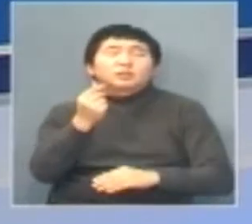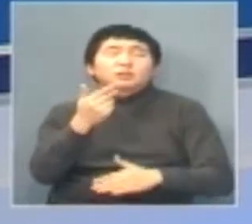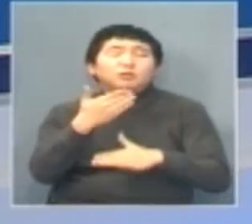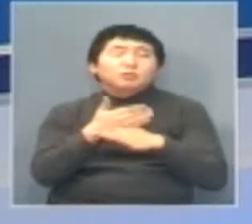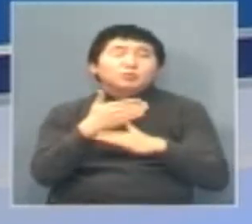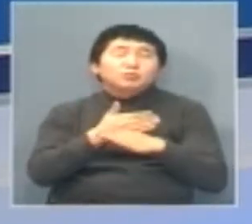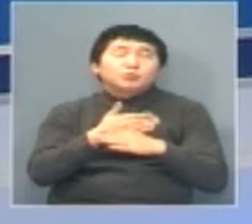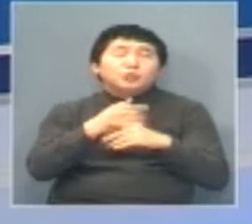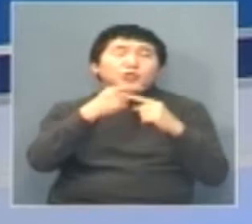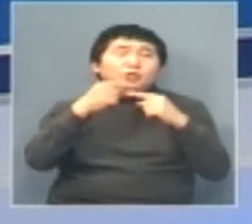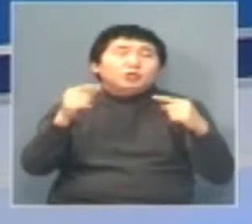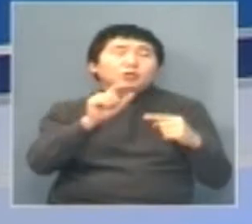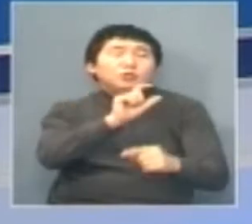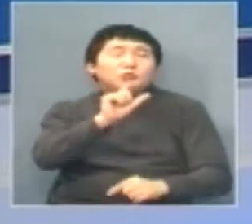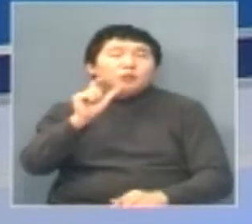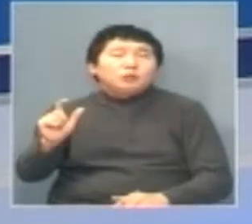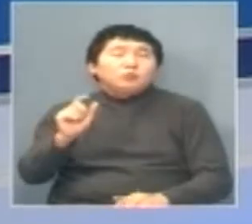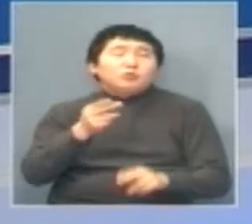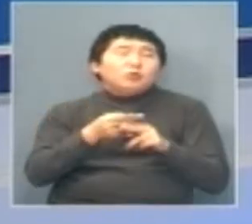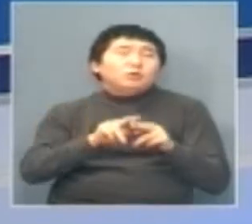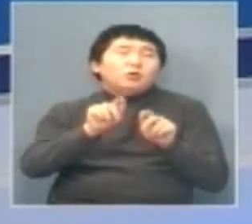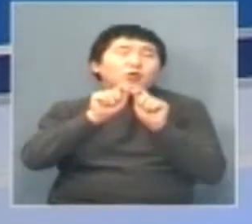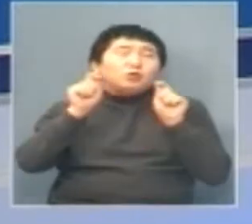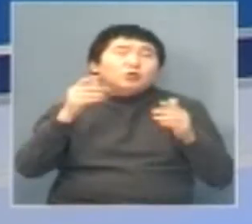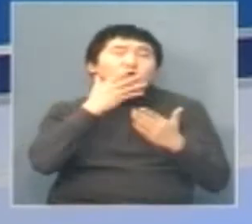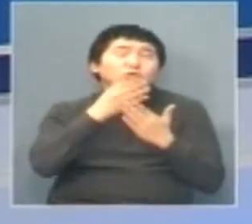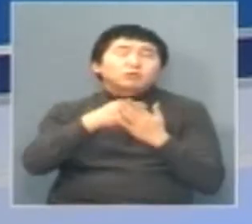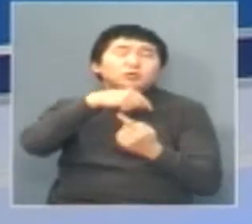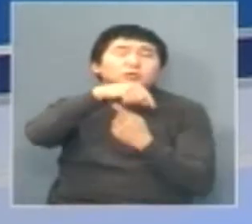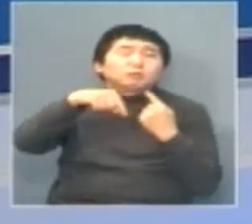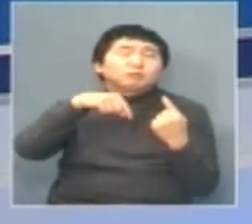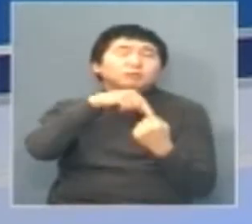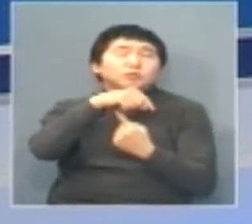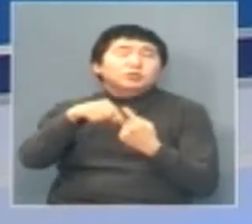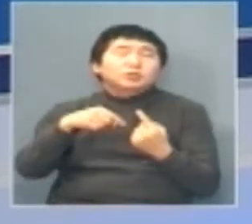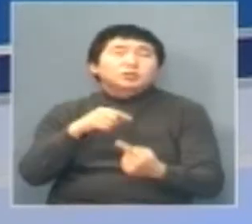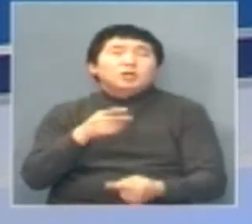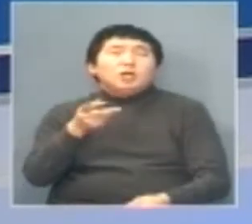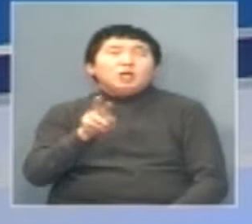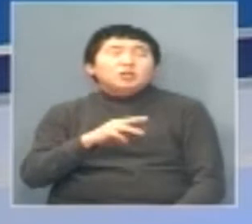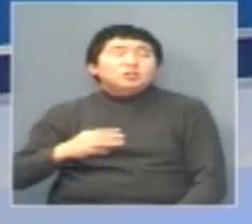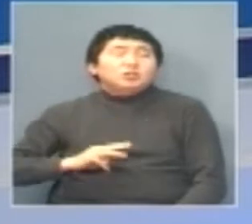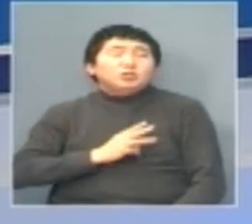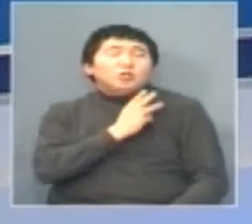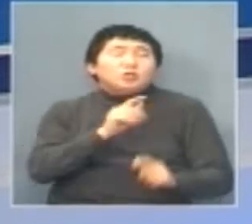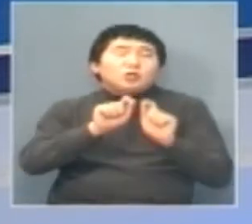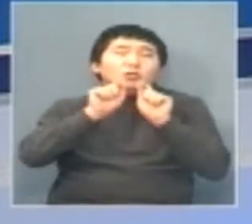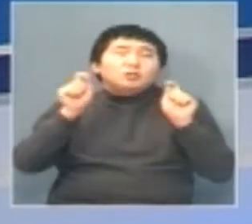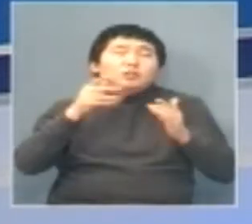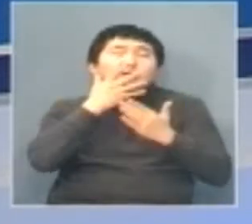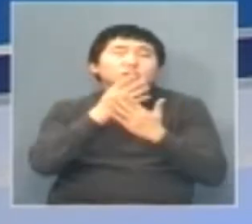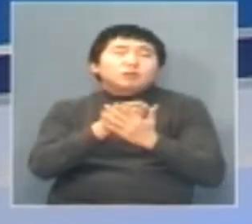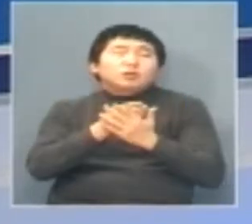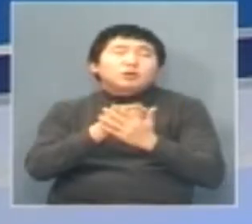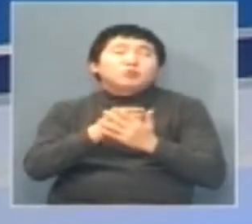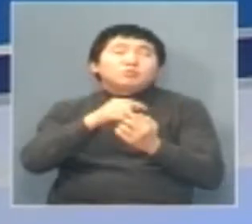которые открыли собственное дело. Ежегодно растет число обладателей грантов. В этом году для желающих открыть свое дело выделили 100